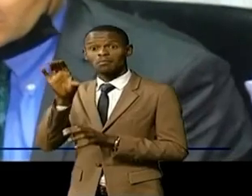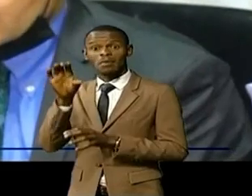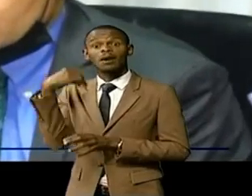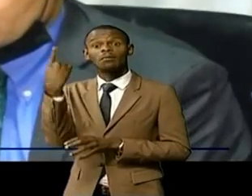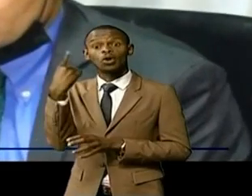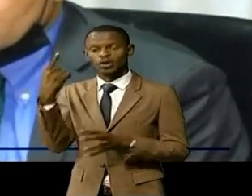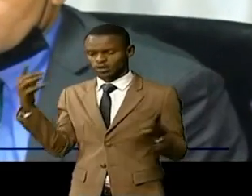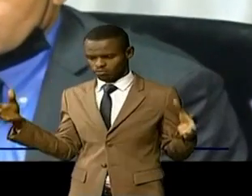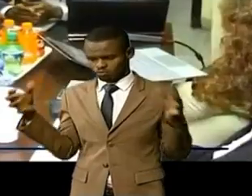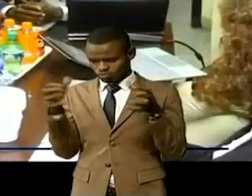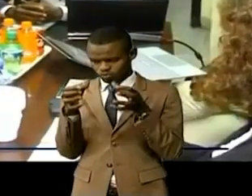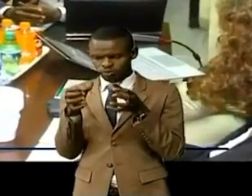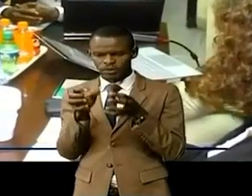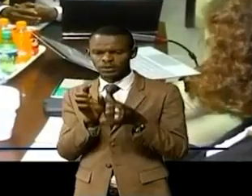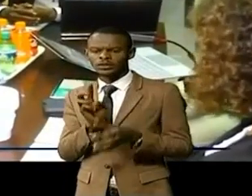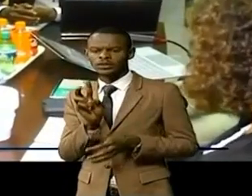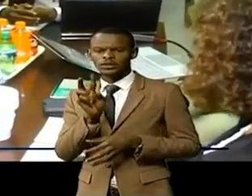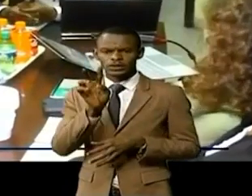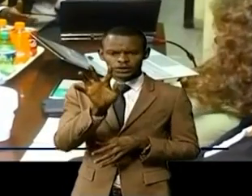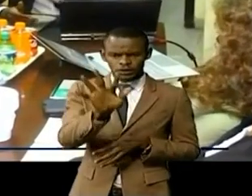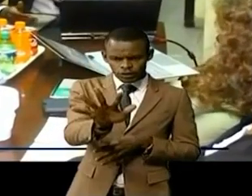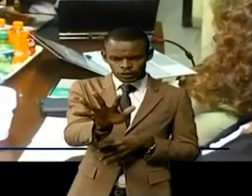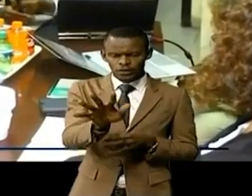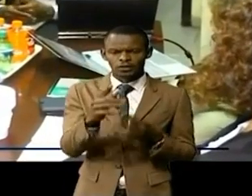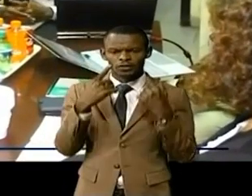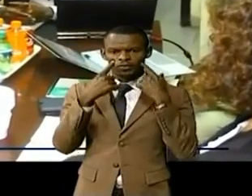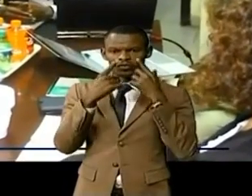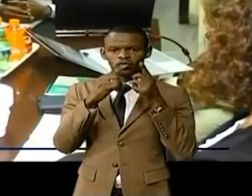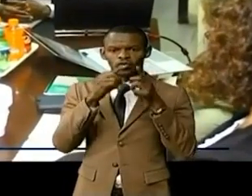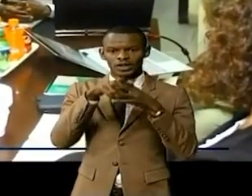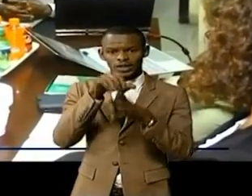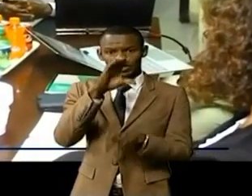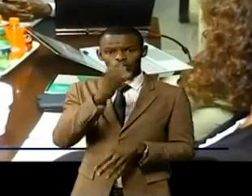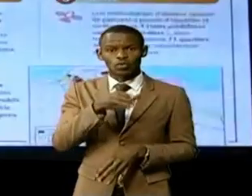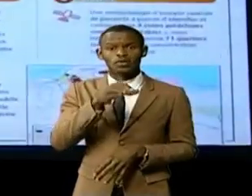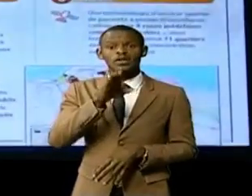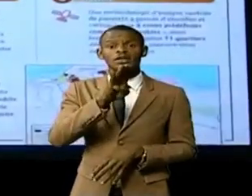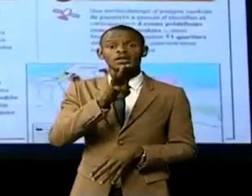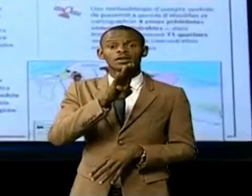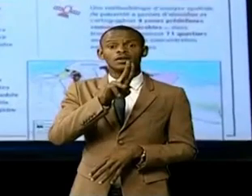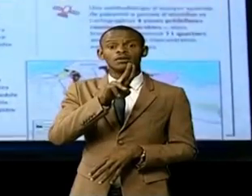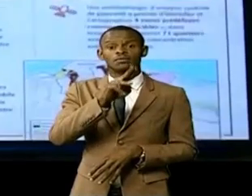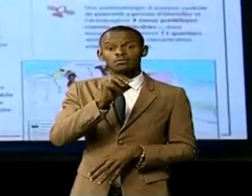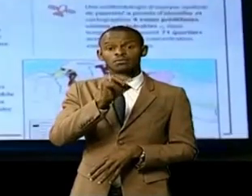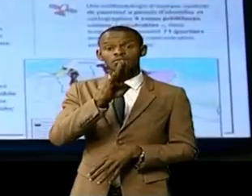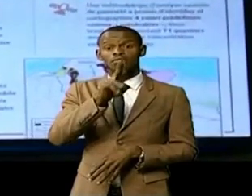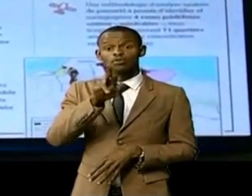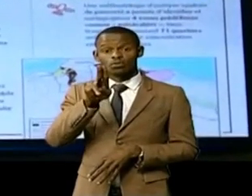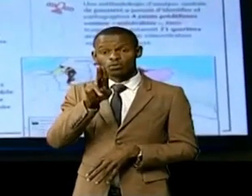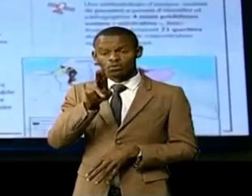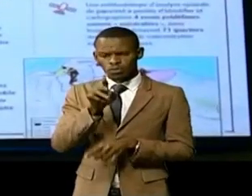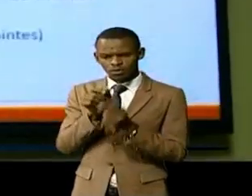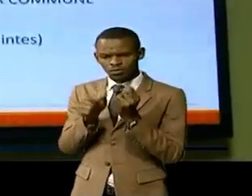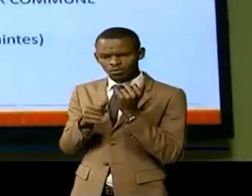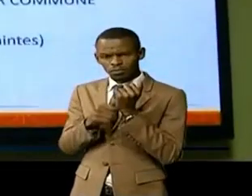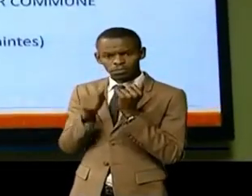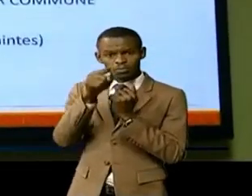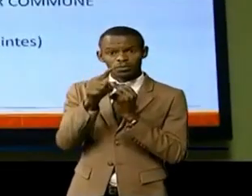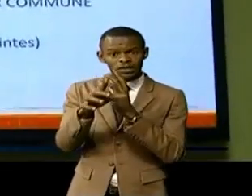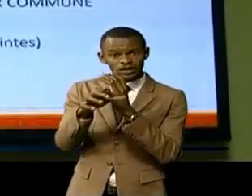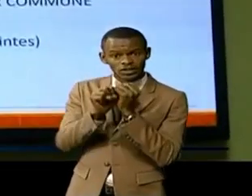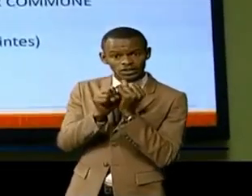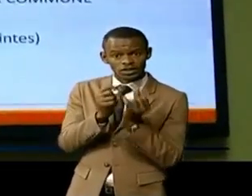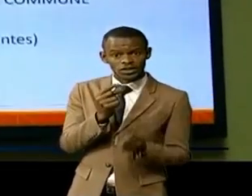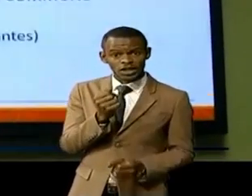Bell, sont allés dans la commune de Bumbu à la rencontre de quelques bénéficiaires de ces $150 américains. Le résultat